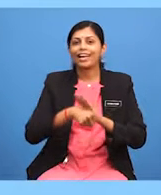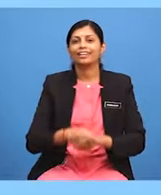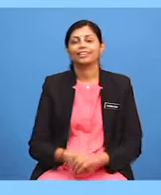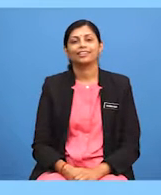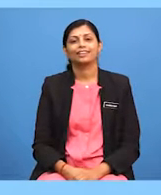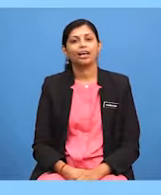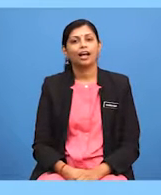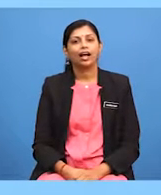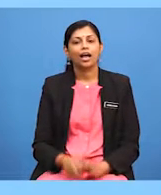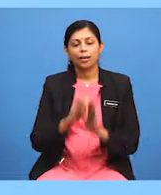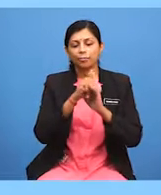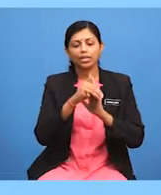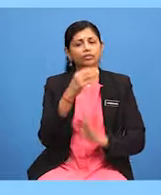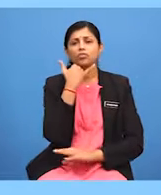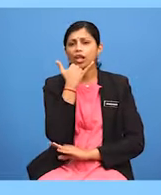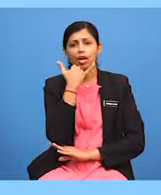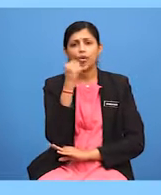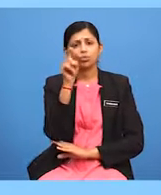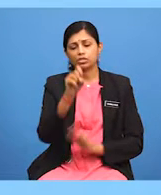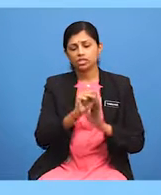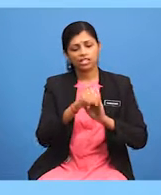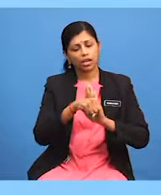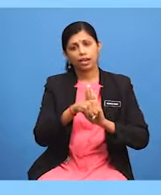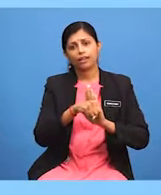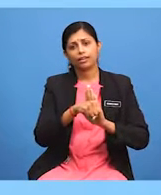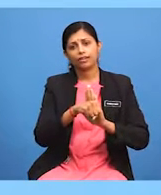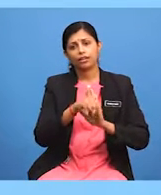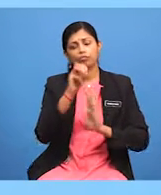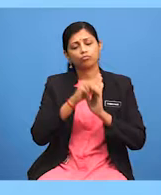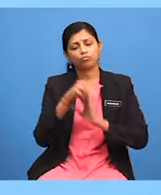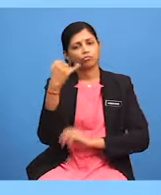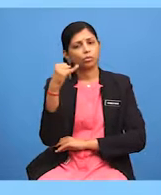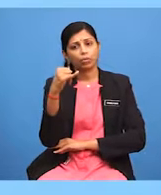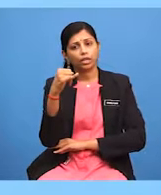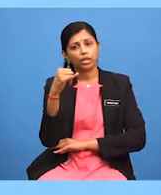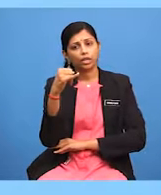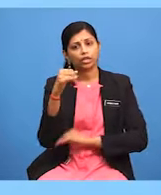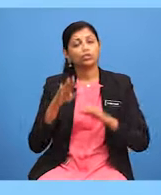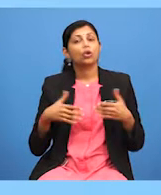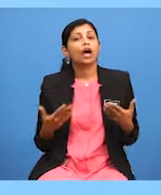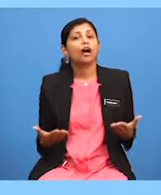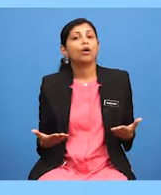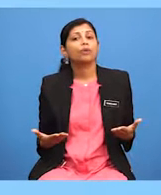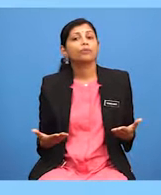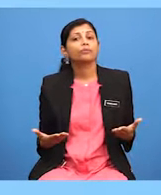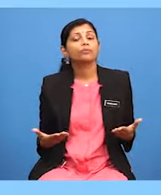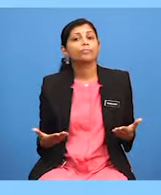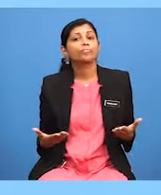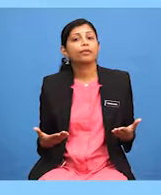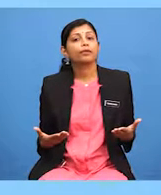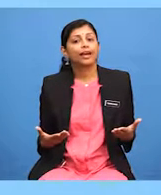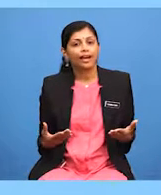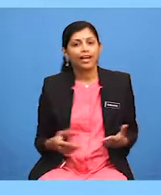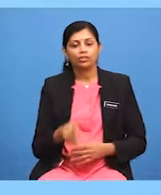masa. Oleh itu, kerja yang dilakukan adalah bersamaan